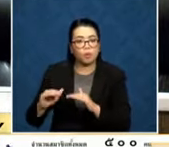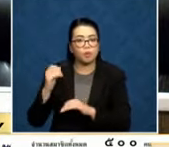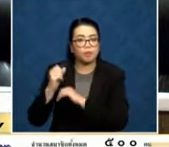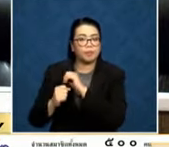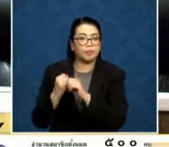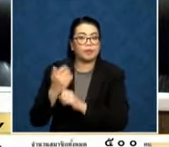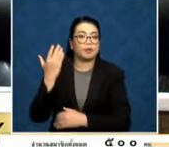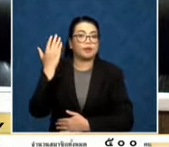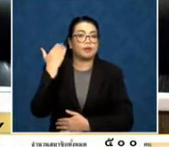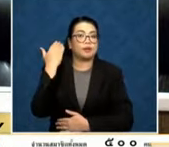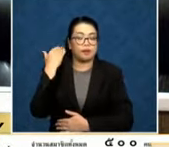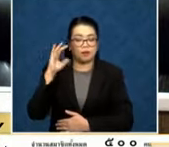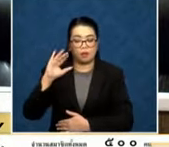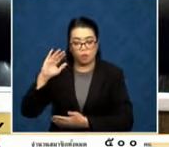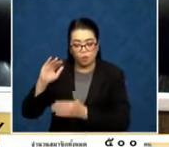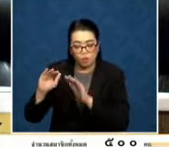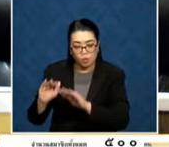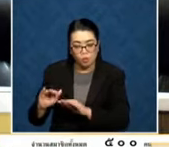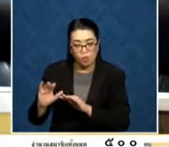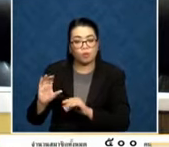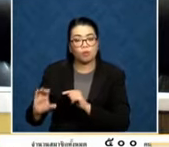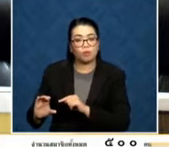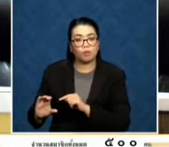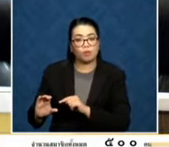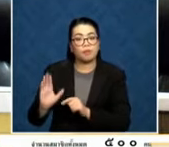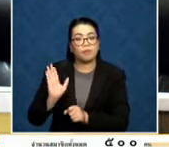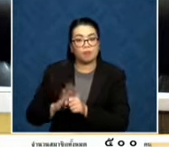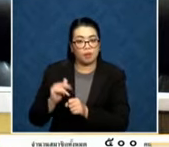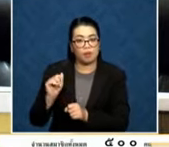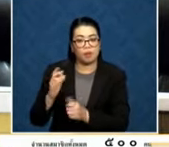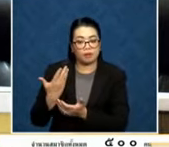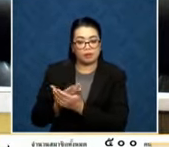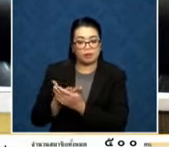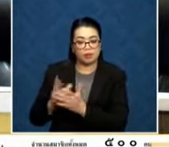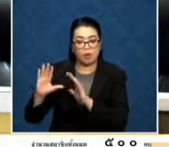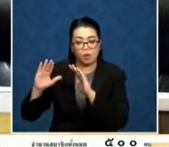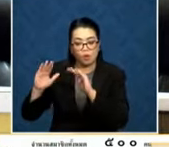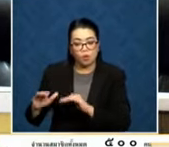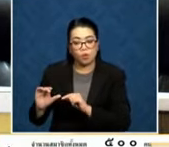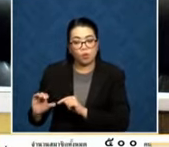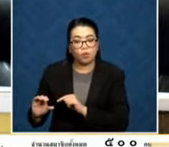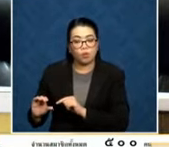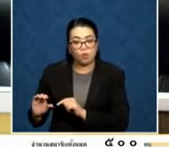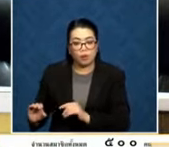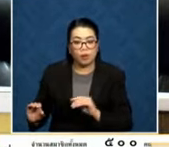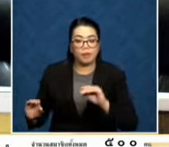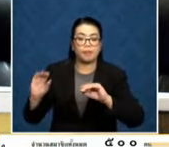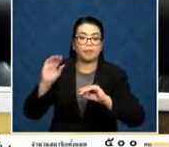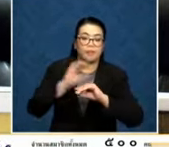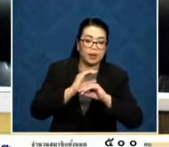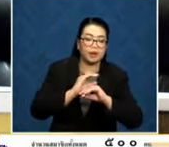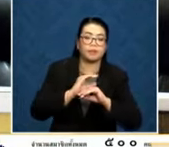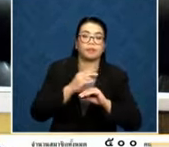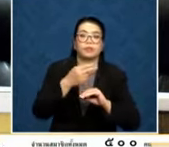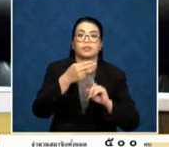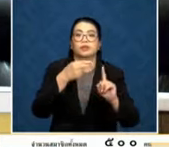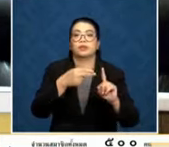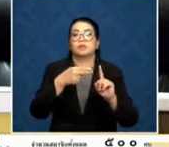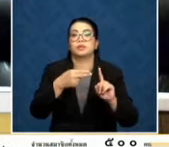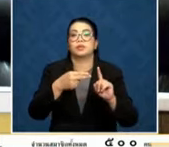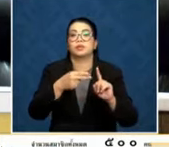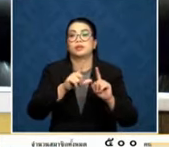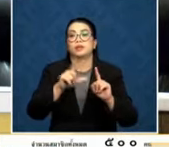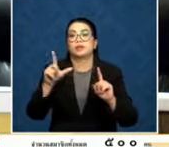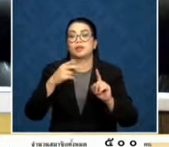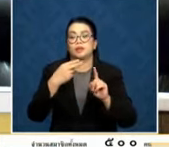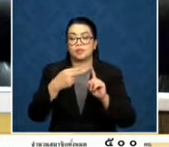แล้วนะครับเพราะฉะนั้นเนี่ยถามว่าท่านต้องการเอาเงินส่วนที่ลดลงเนี่ยไปเสริมในส่วนที่ตามข้อ 5ที่ผมพูด